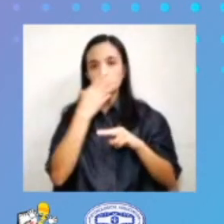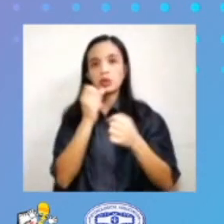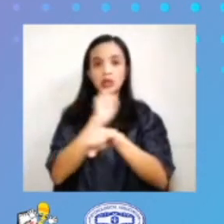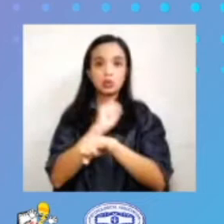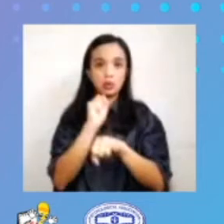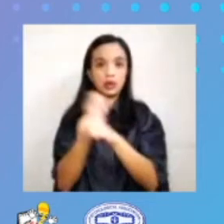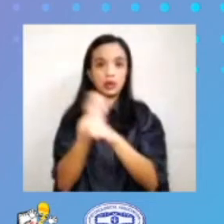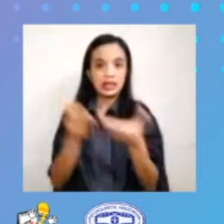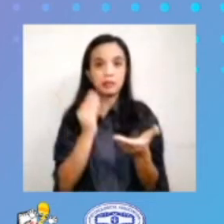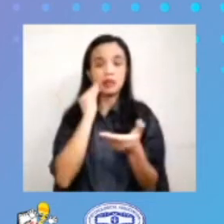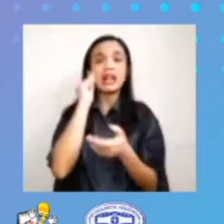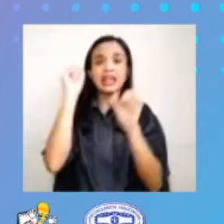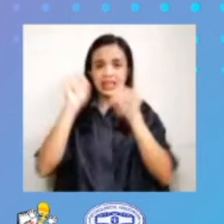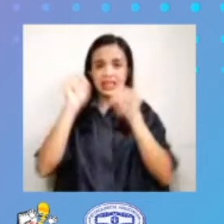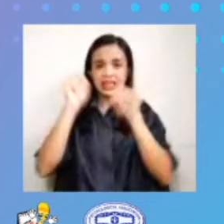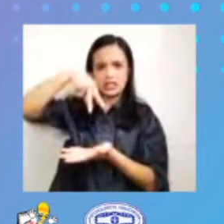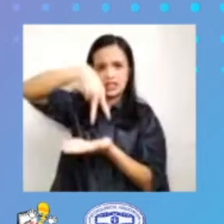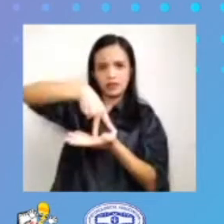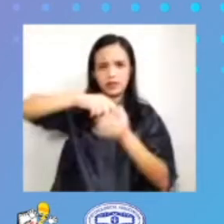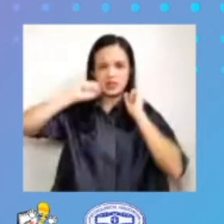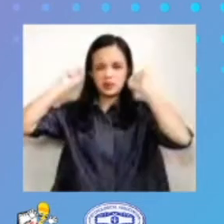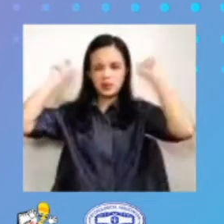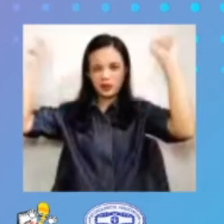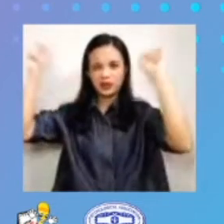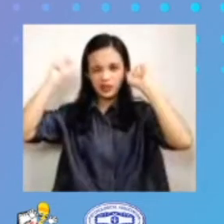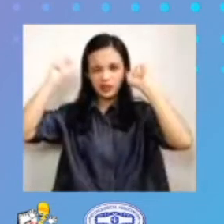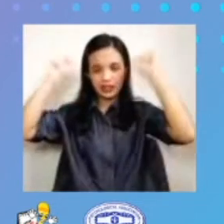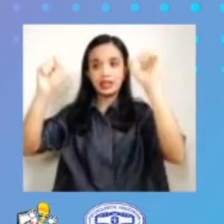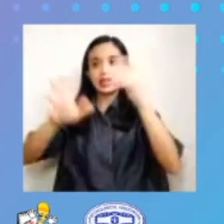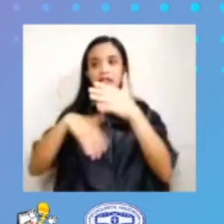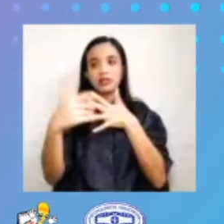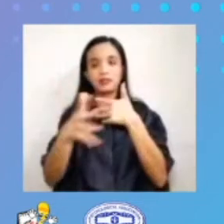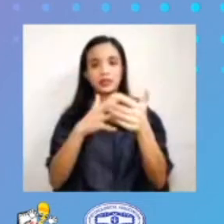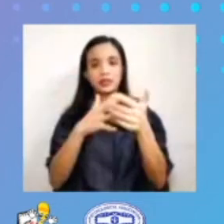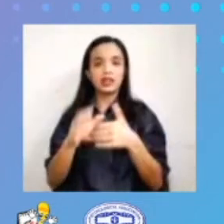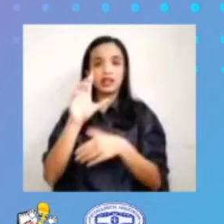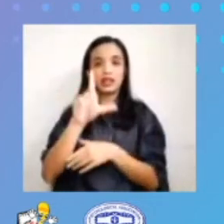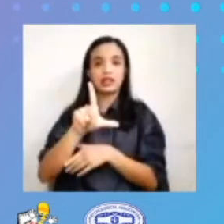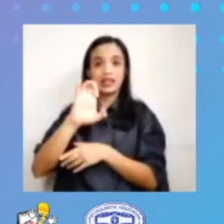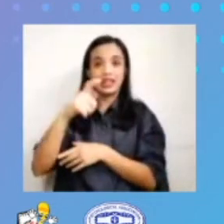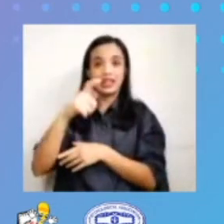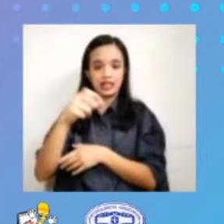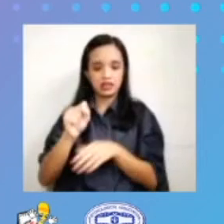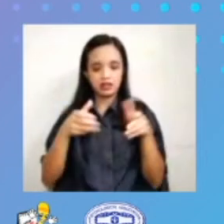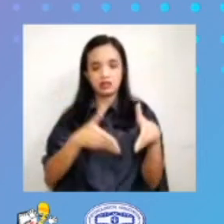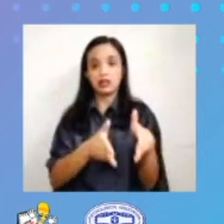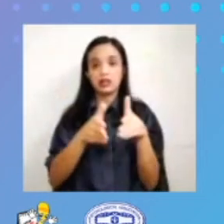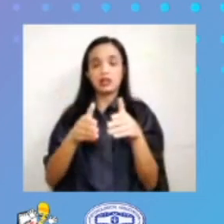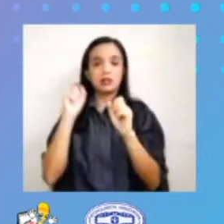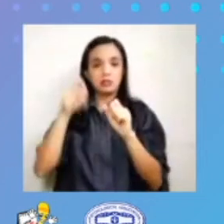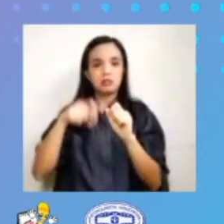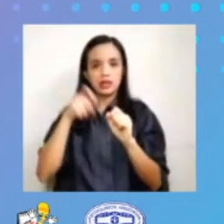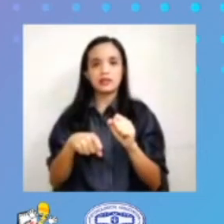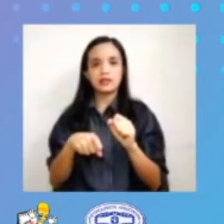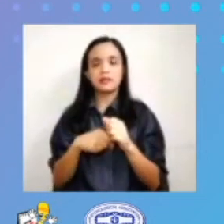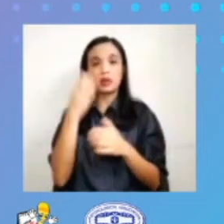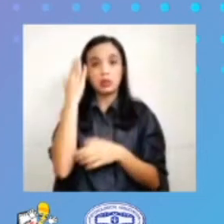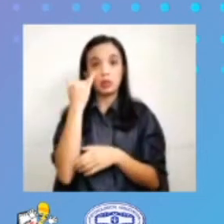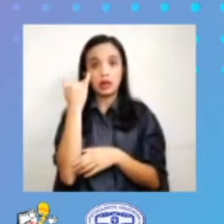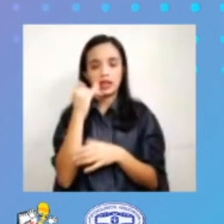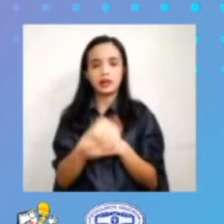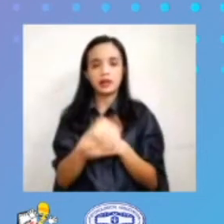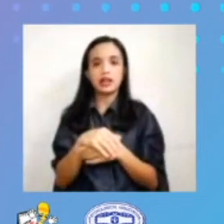old, she has her own yoga mat and she knows where to place it and she knows when to use it. Ganyan. Pero it's very strong that ito